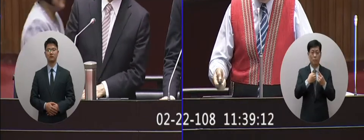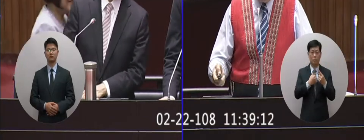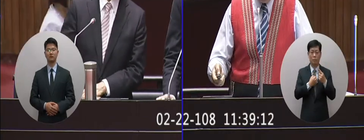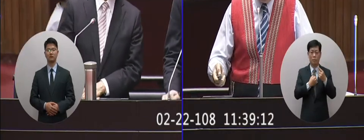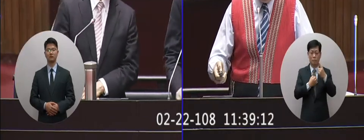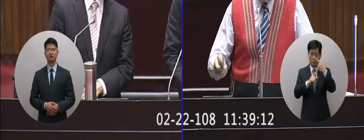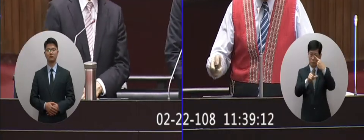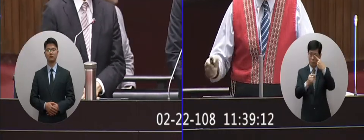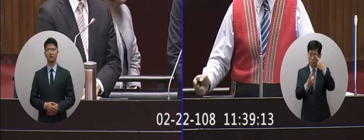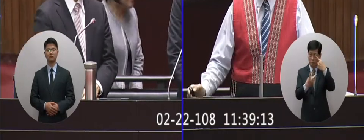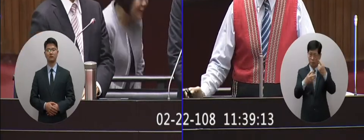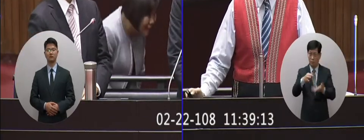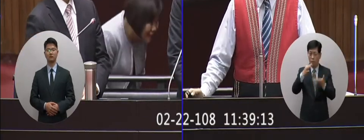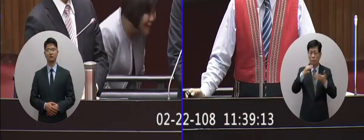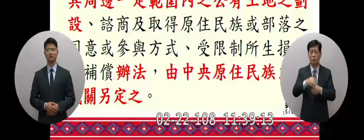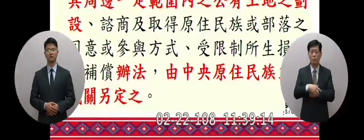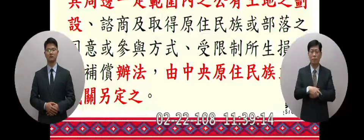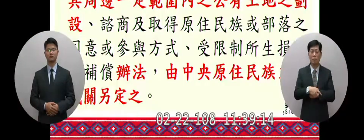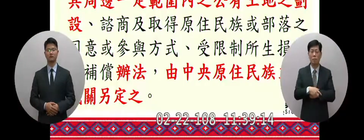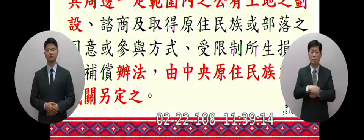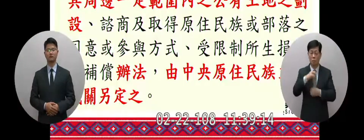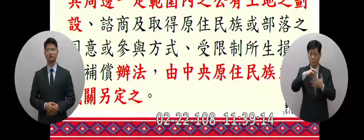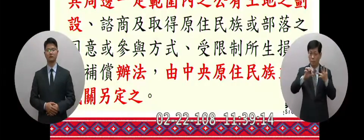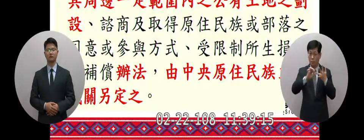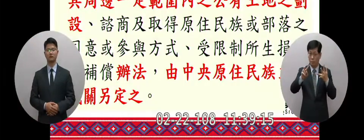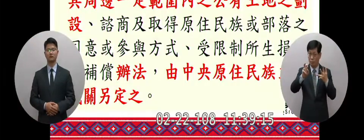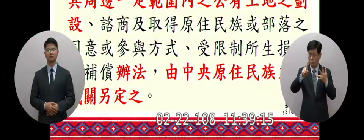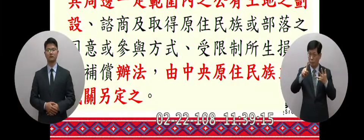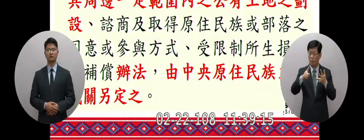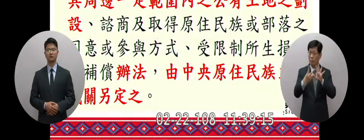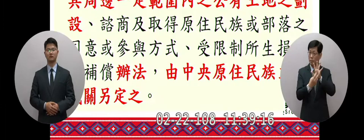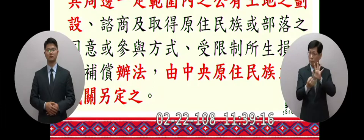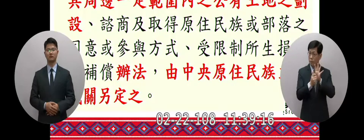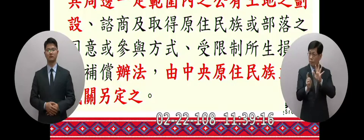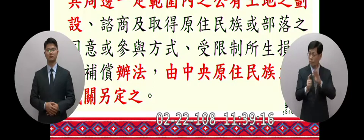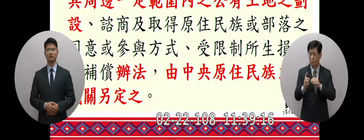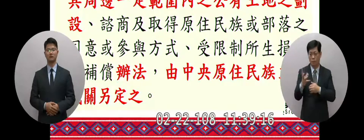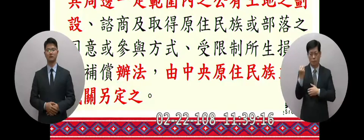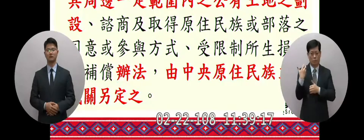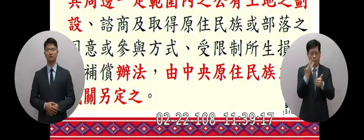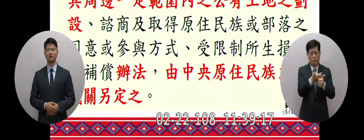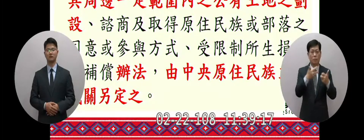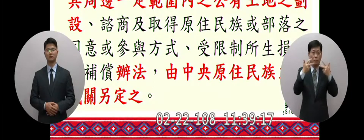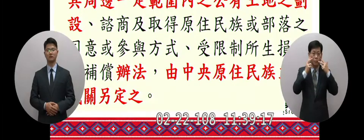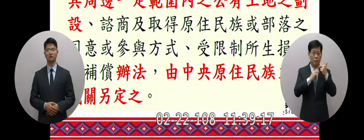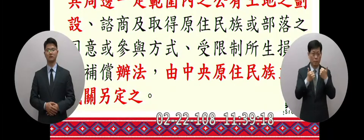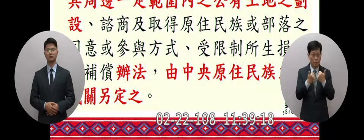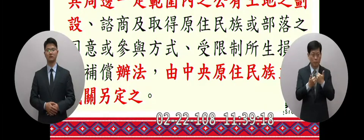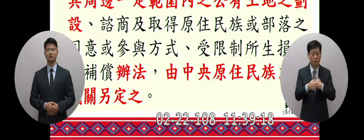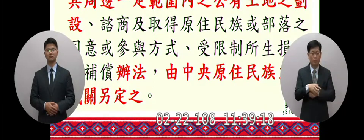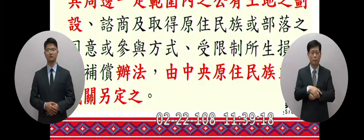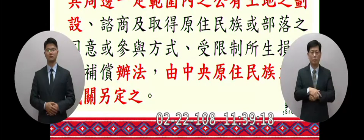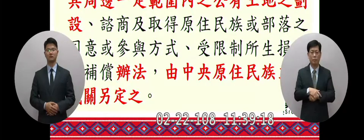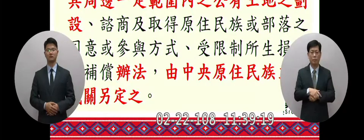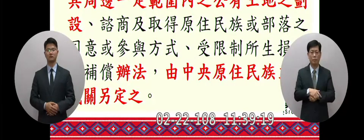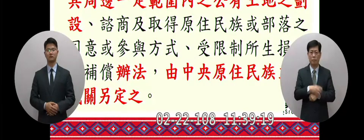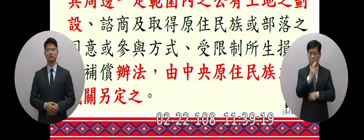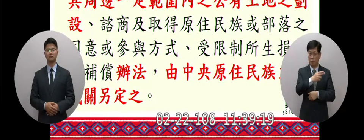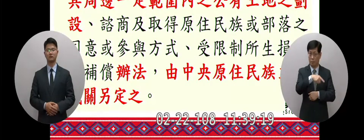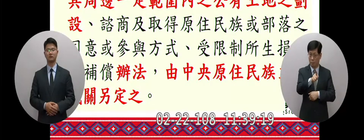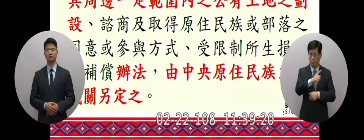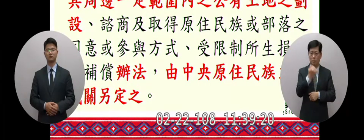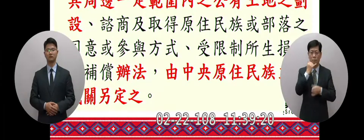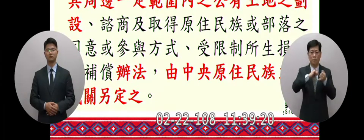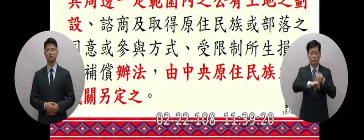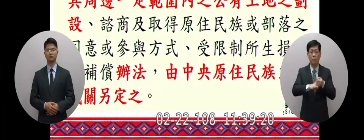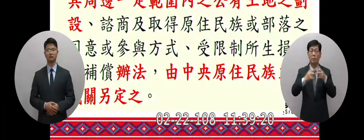正动议。原住民族基本法第二十一条特别授权原民会。特别授权原民会要订